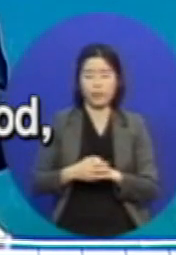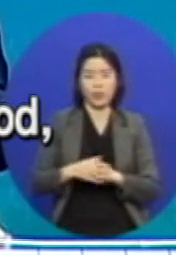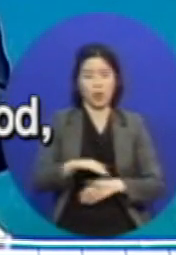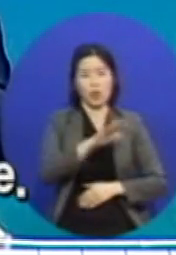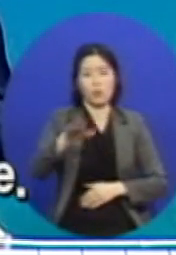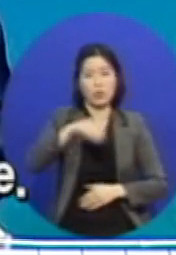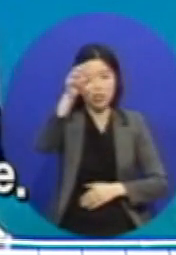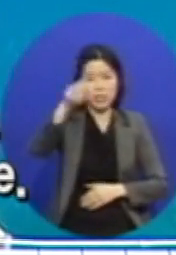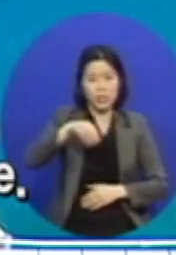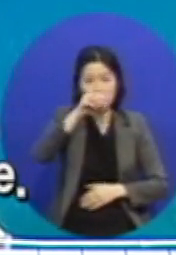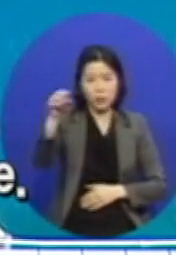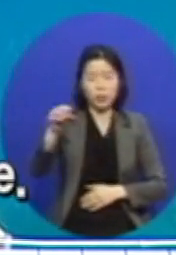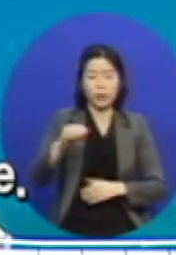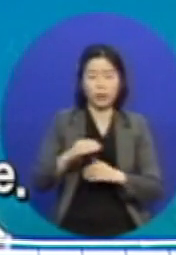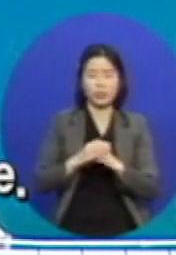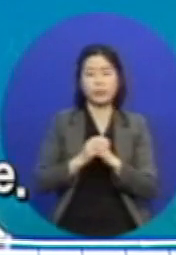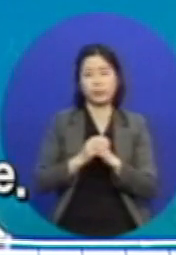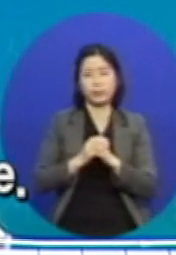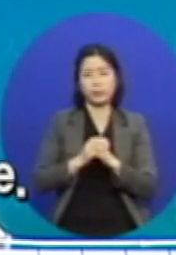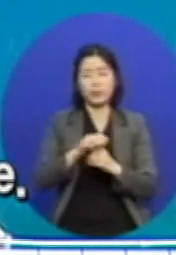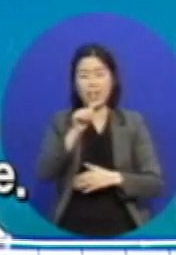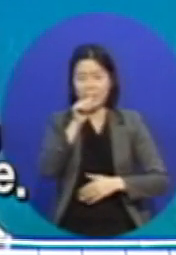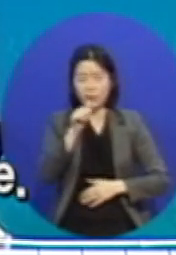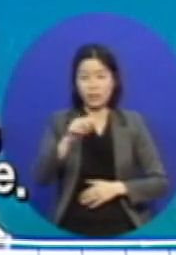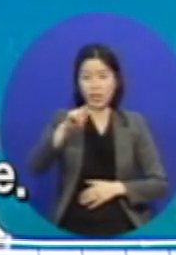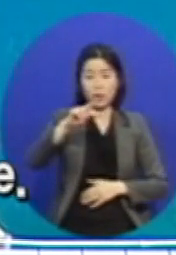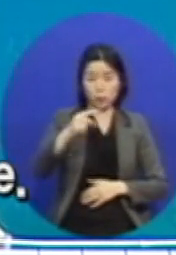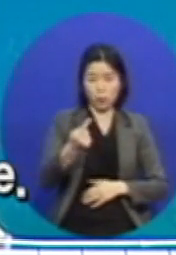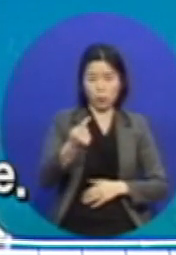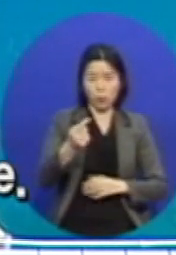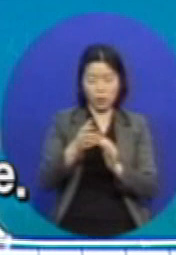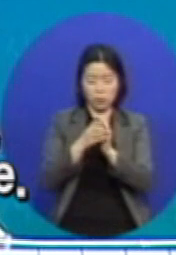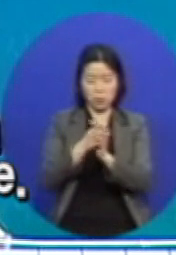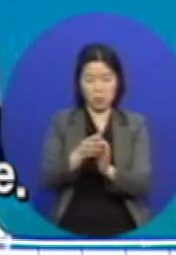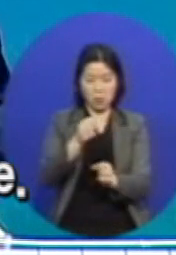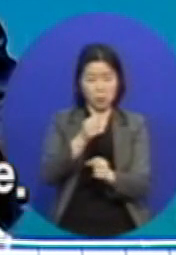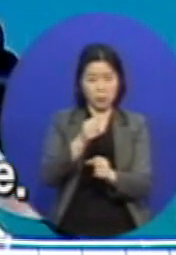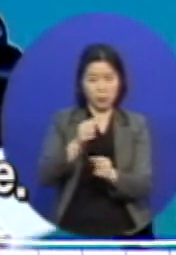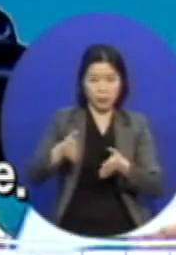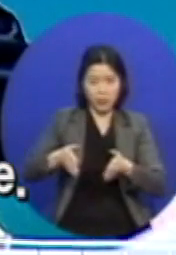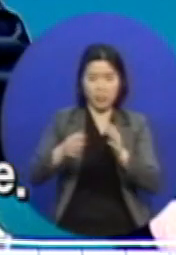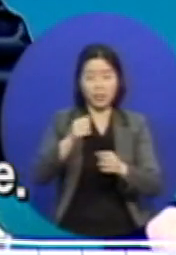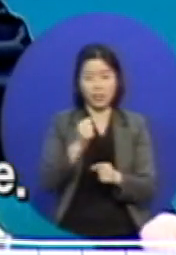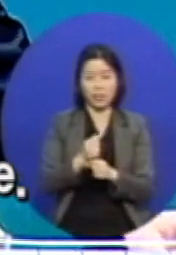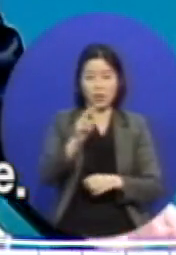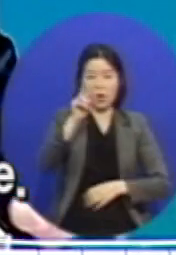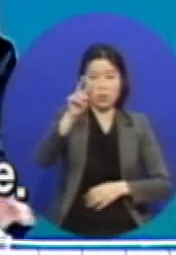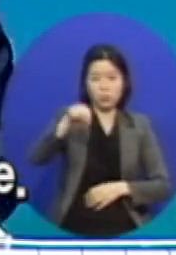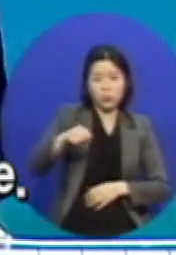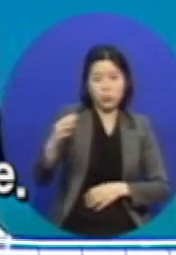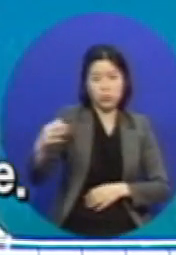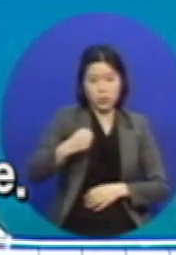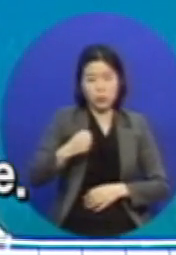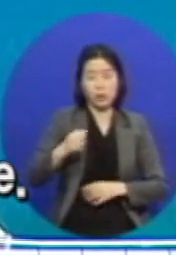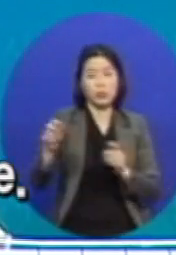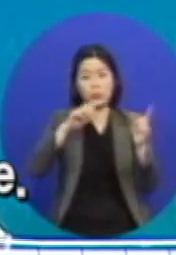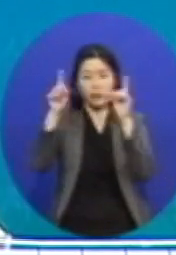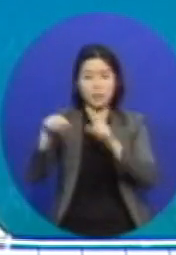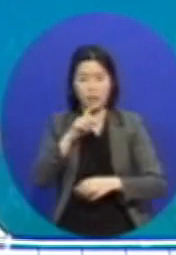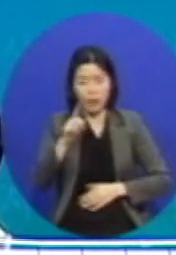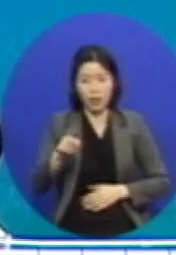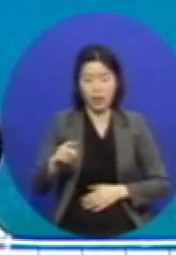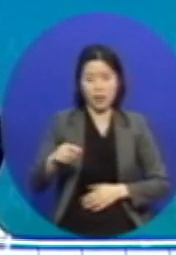기독교는 절대로 무슨 도를 닦는 종교가 아닙니다 머무 소유로 사려 나 어